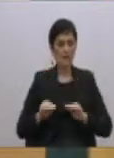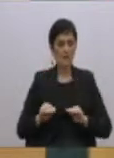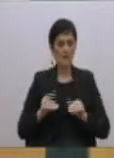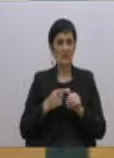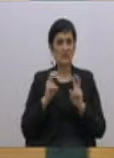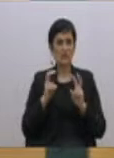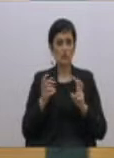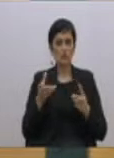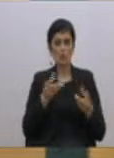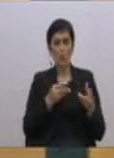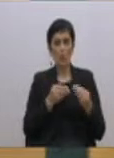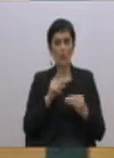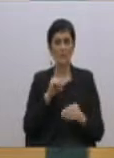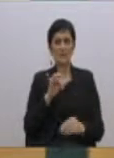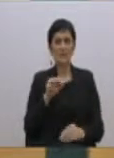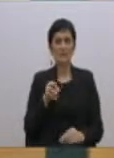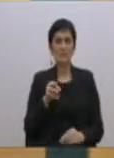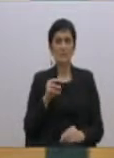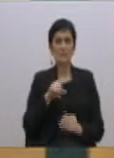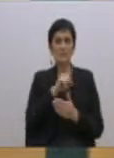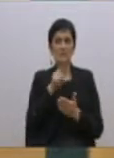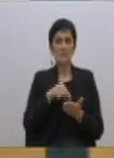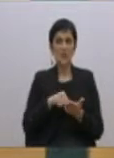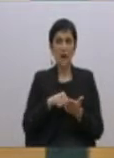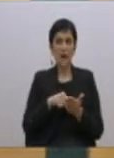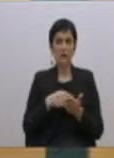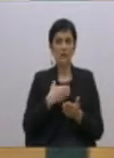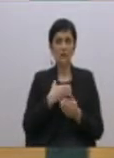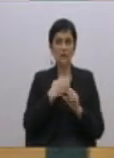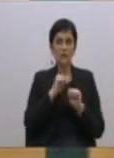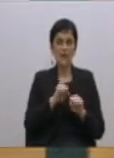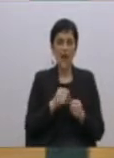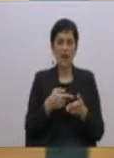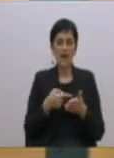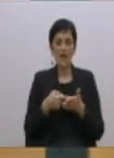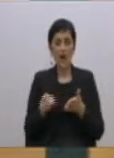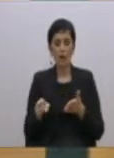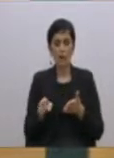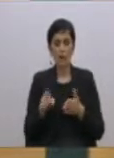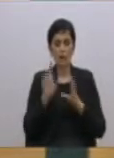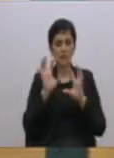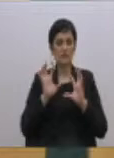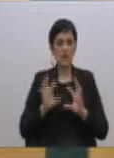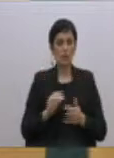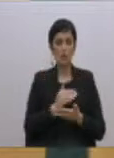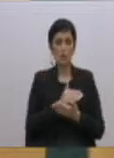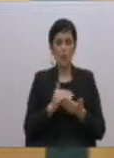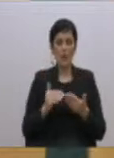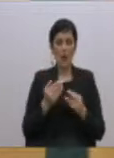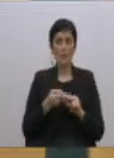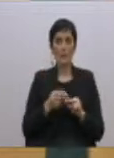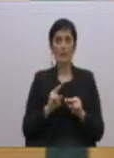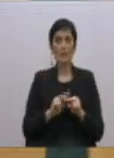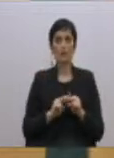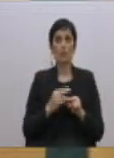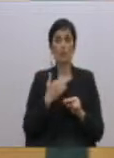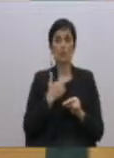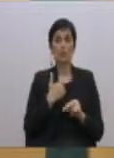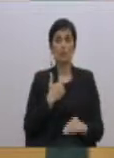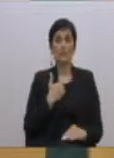bulic corporativism, sakit, trebuie să stați voi, gamorit, sau, în fața lui, saca unde vreau să zicați, amintam,